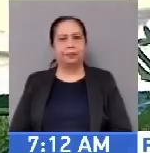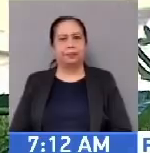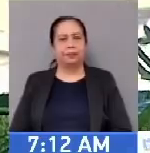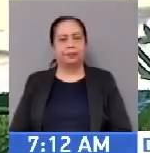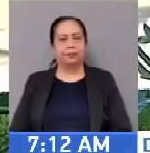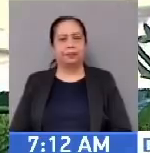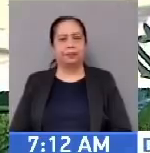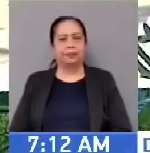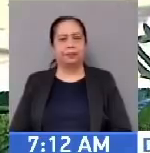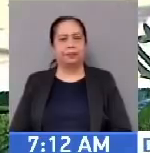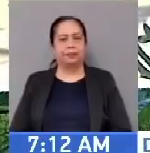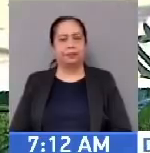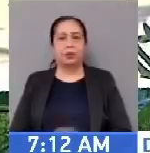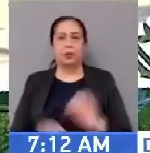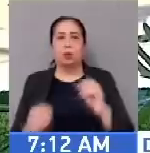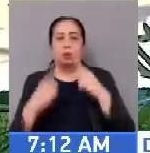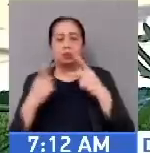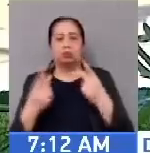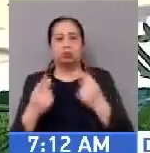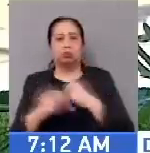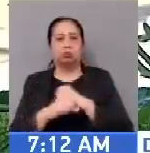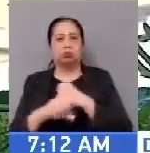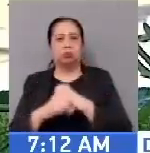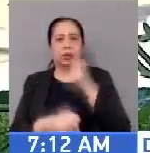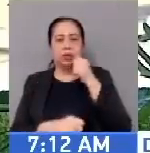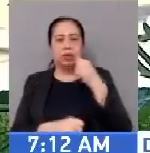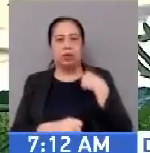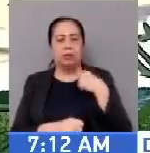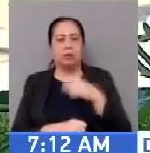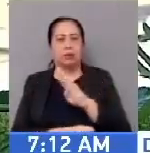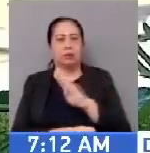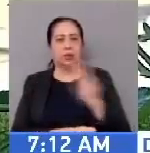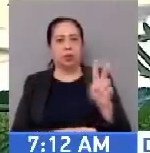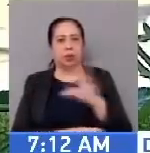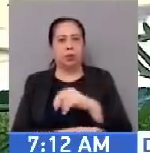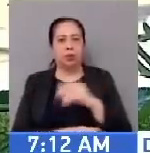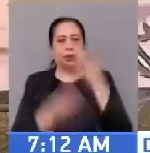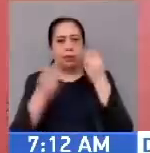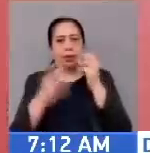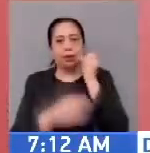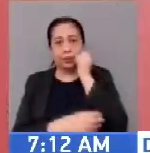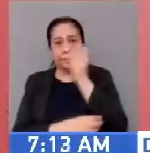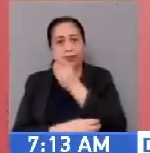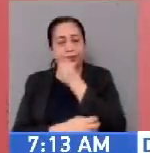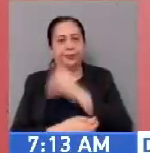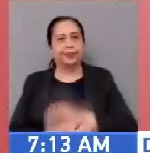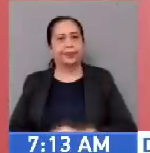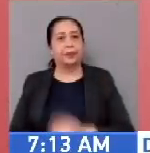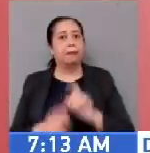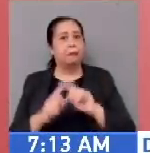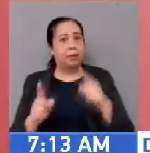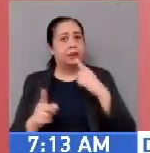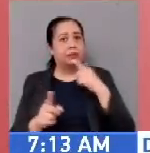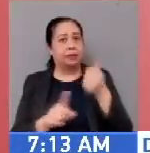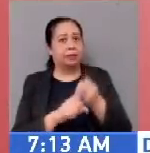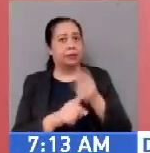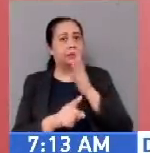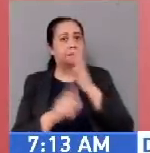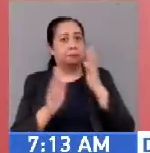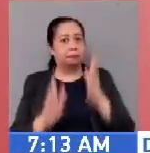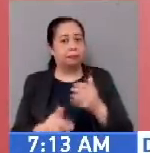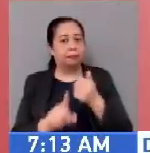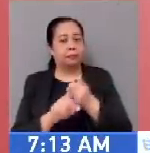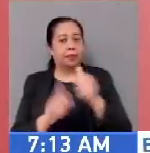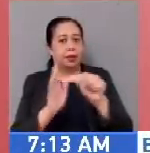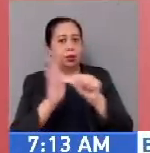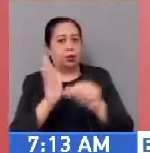Walang public engagement kahapon ang magkatandem na sina Bongbong Marcos at Mayor Sara Duterte. Pero ayon sa tagapagsalita ni Marcos at si Attorney Vic